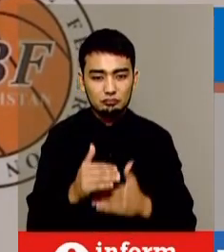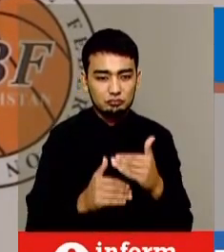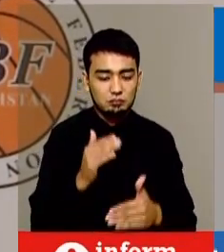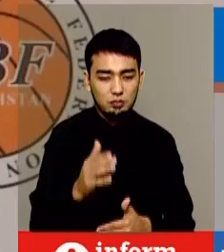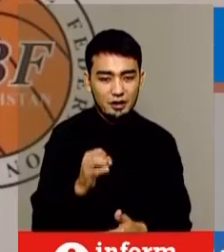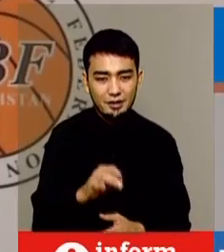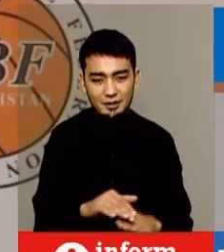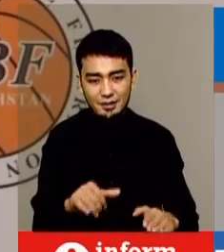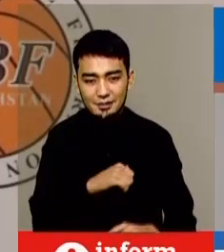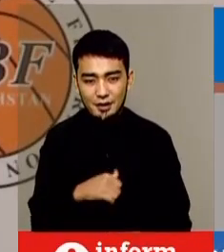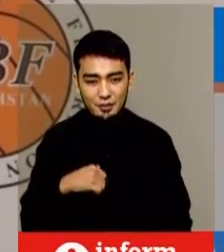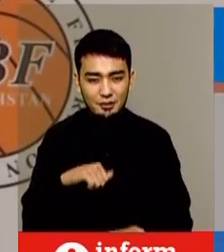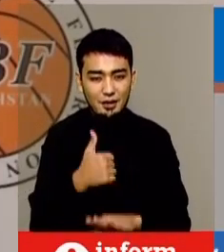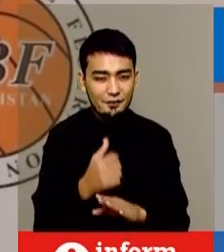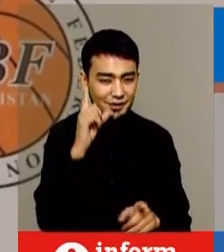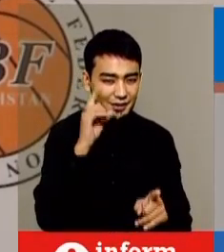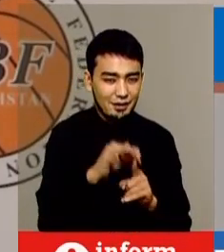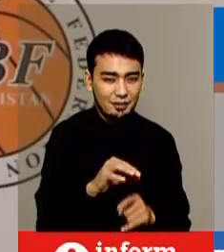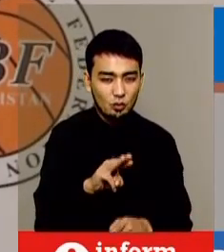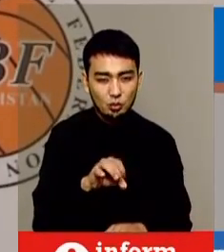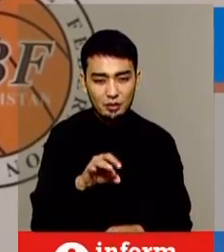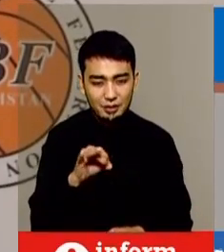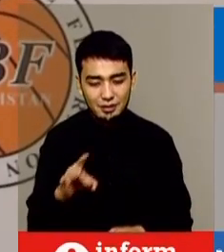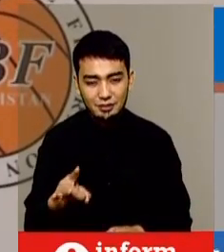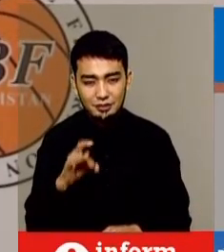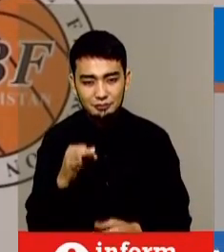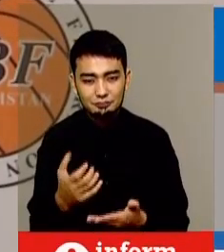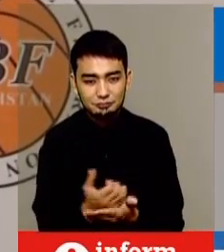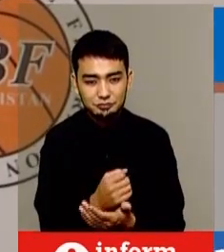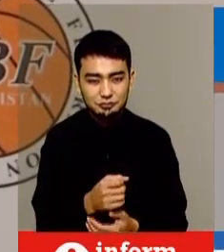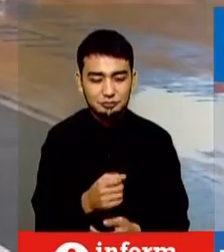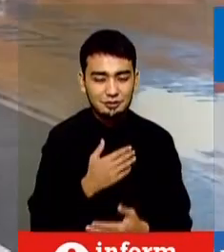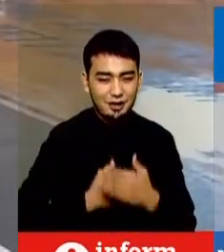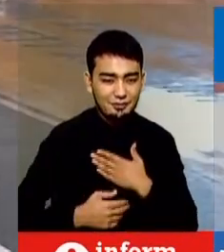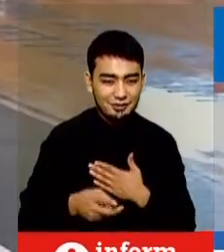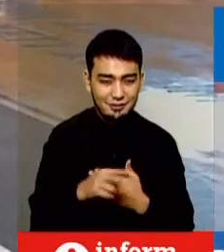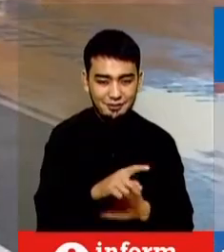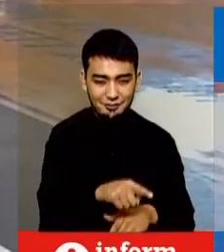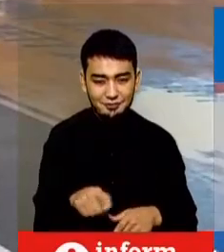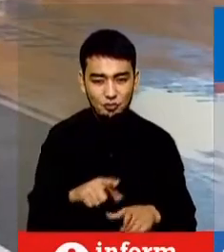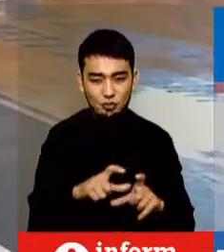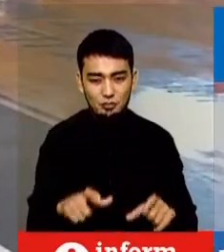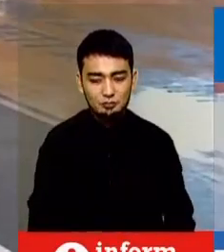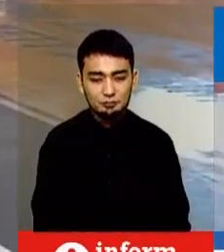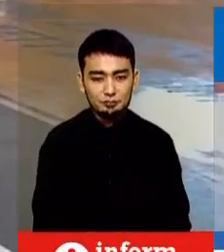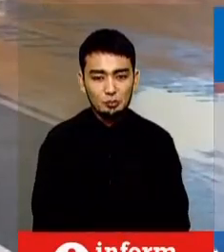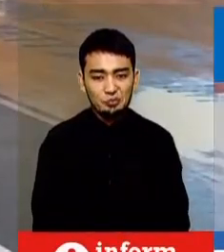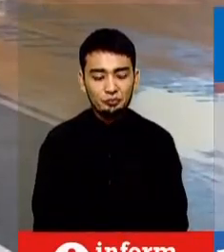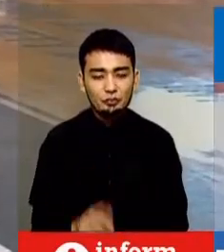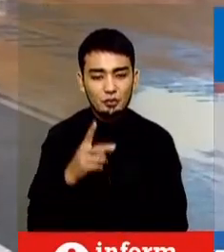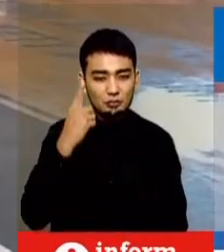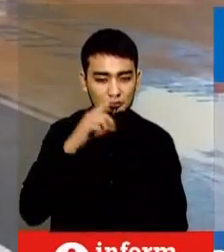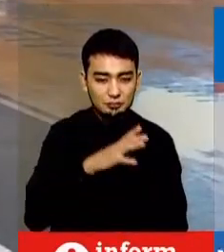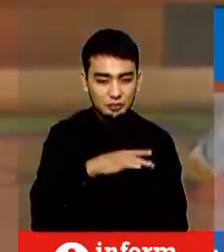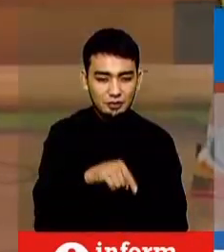Детишки, самая основная задача этого турнира – это принести радость этим детям. Особой гордостью организаторов является то, что в